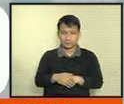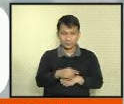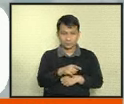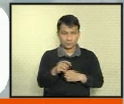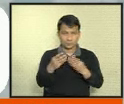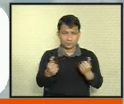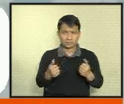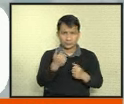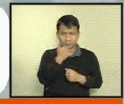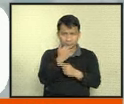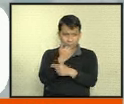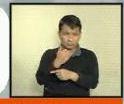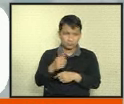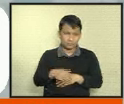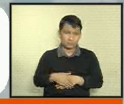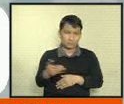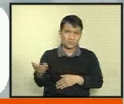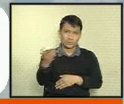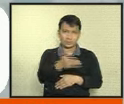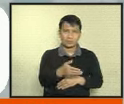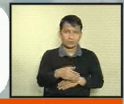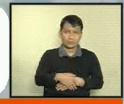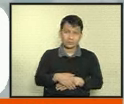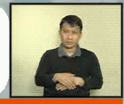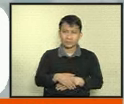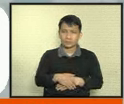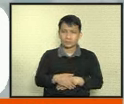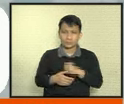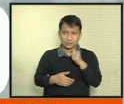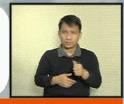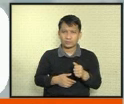yung kakilalangan niya, nilapit niya nga doon kay Ernie,